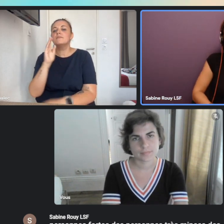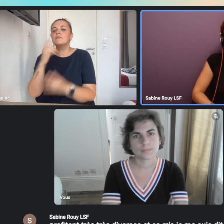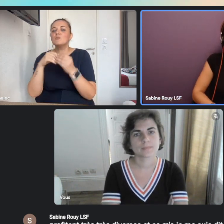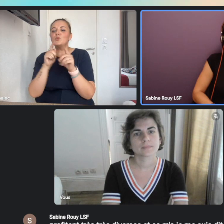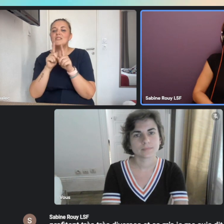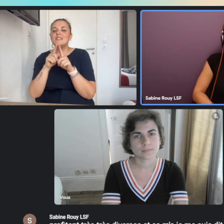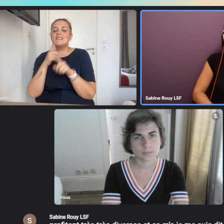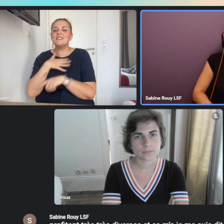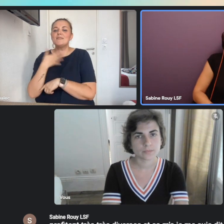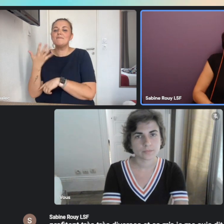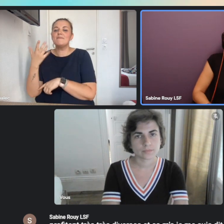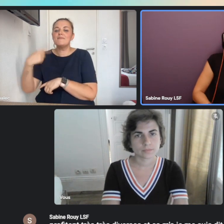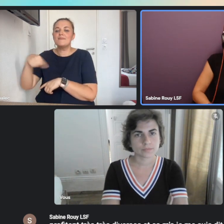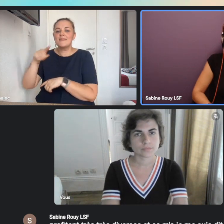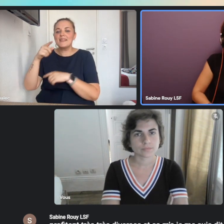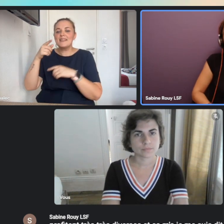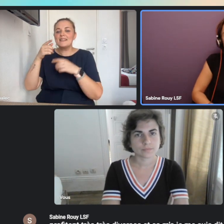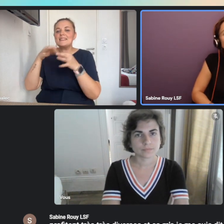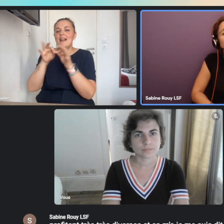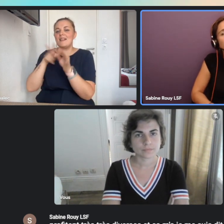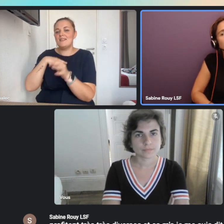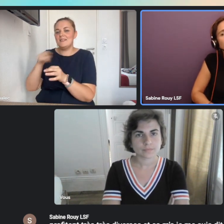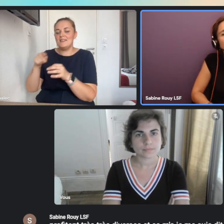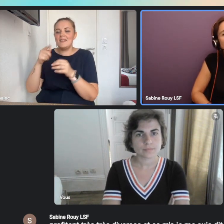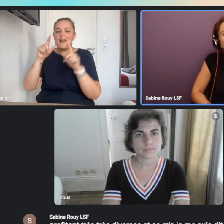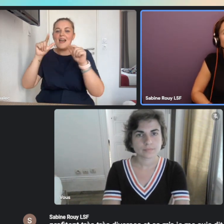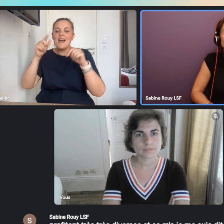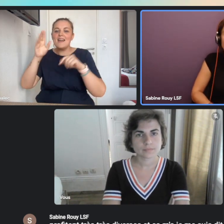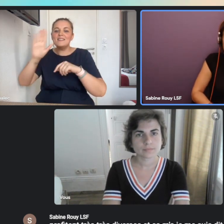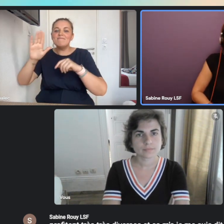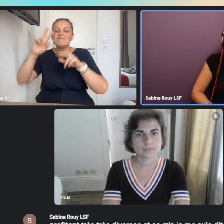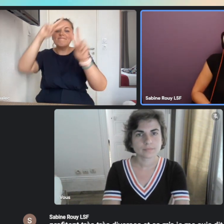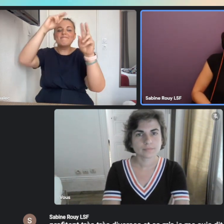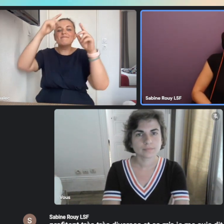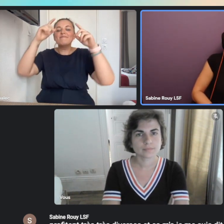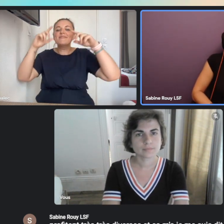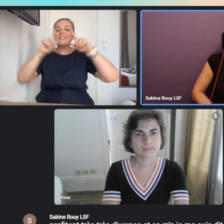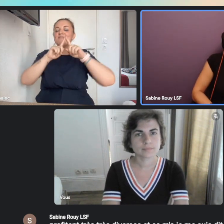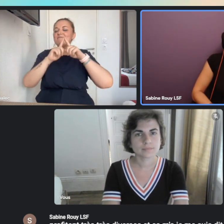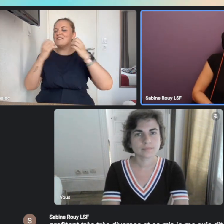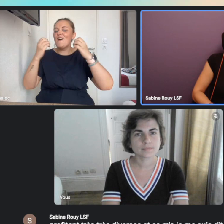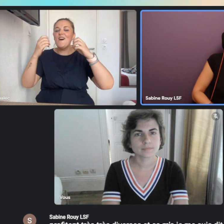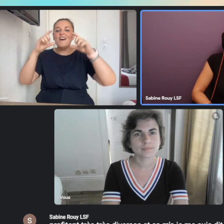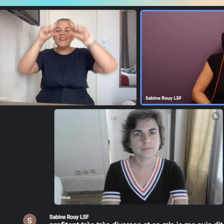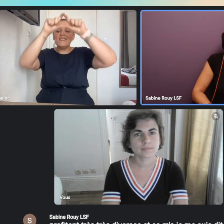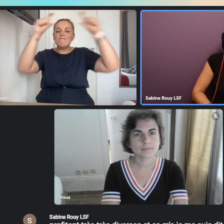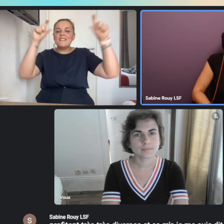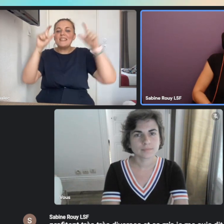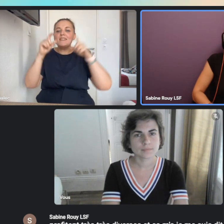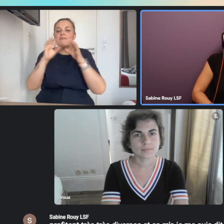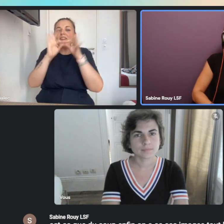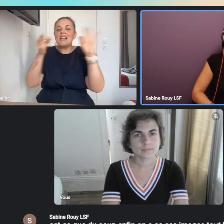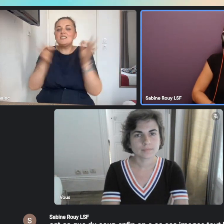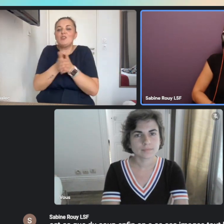déclic. Hem et au niveau de la salle que j'ai, il y a,